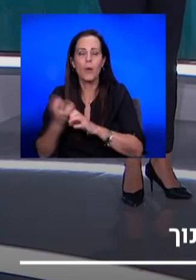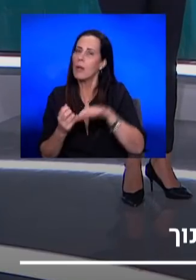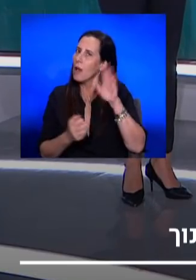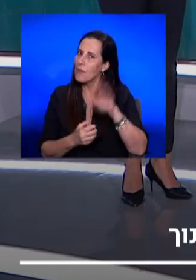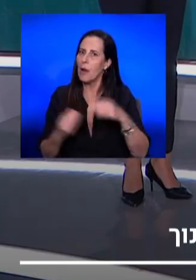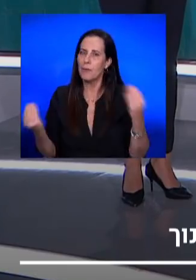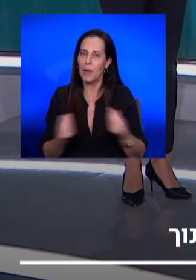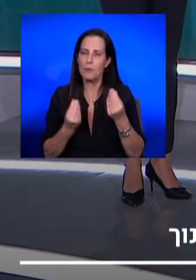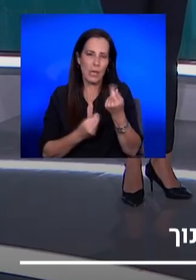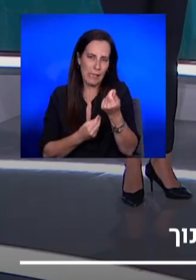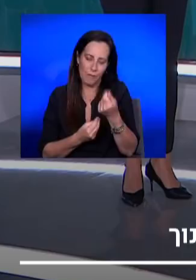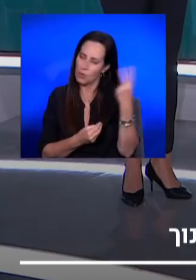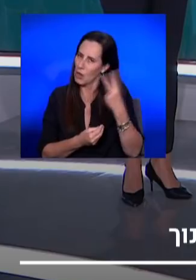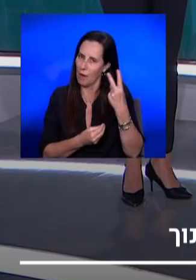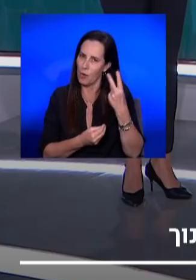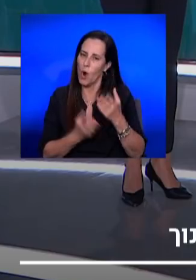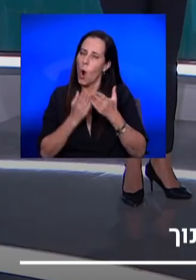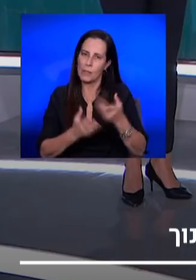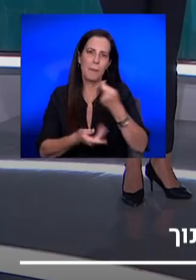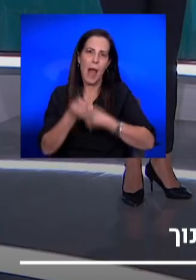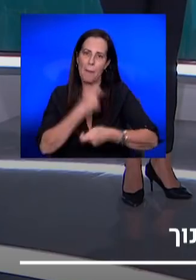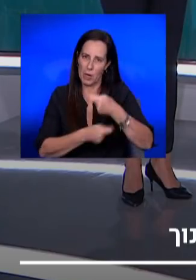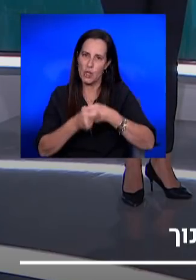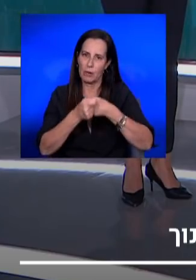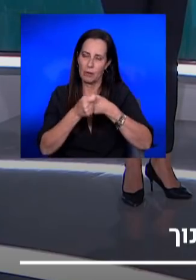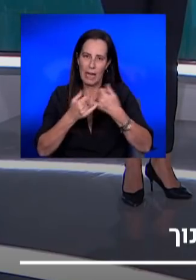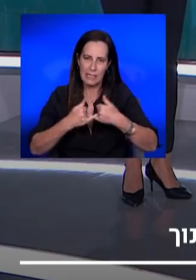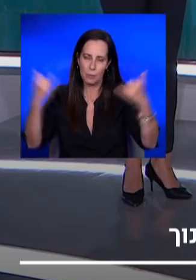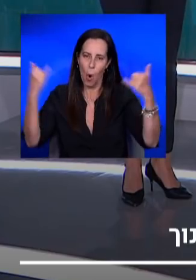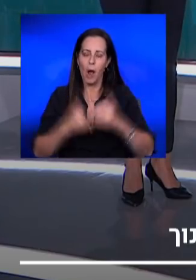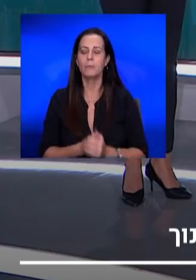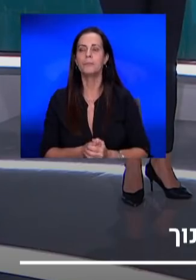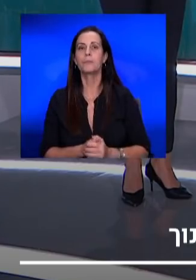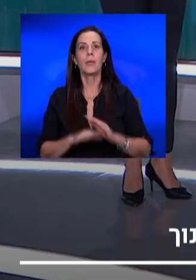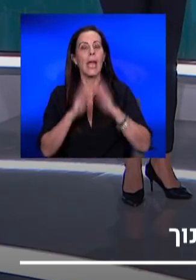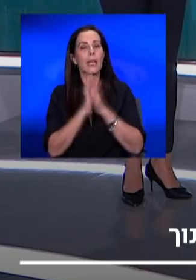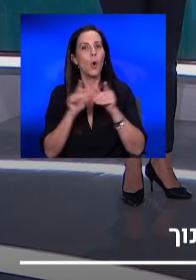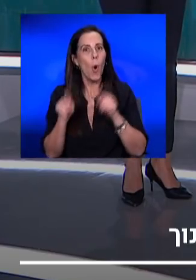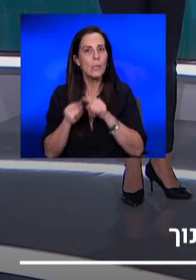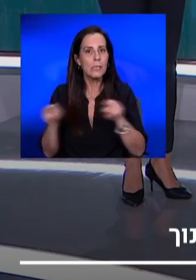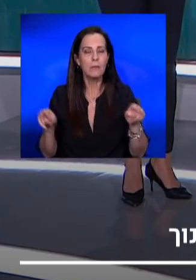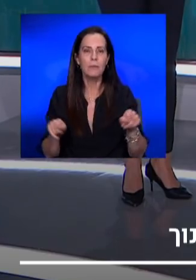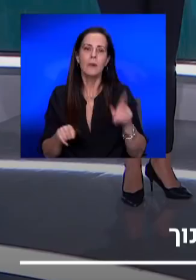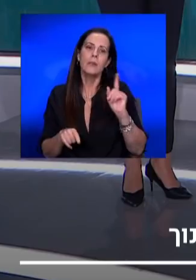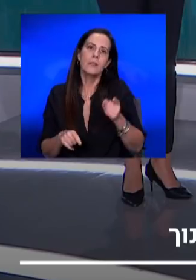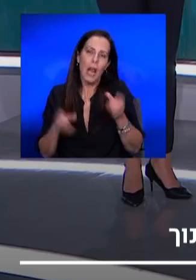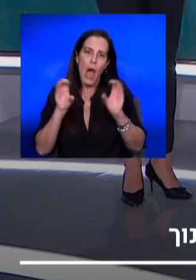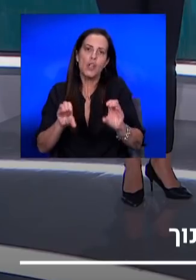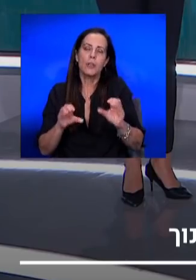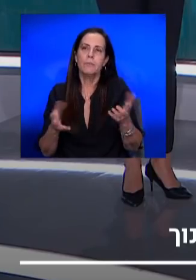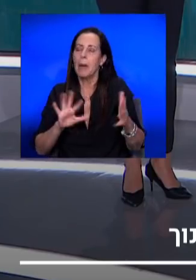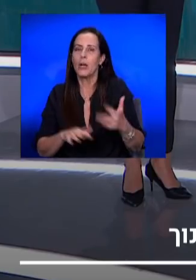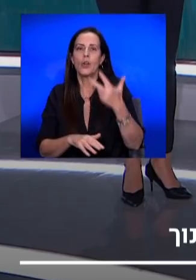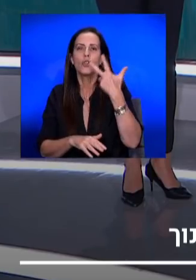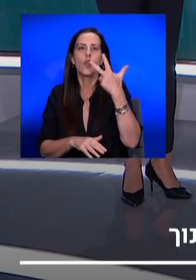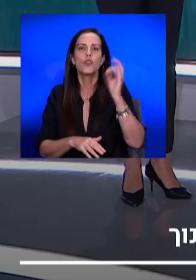אלמנטים פיננסיים שכמובן עוזרים למשק לצמוח. את כל זה כרוך בהשקעות משהו כמו